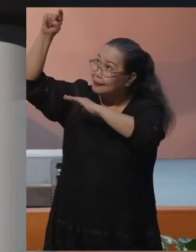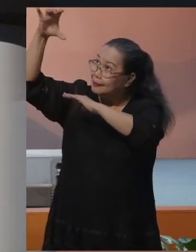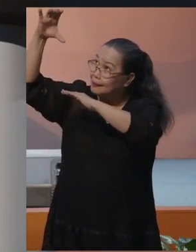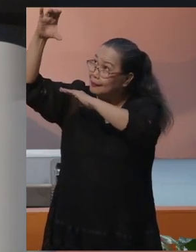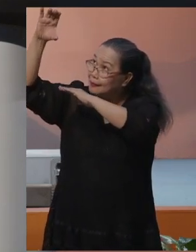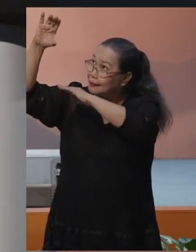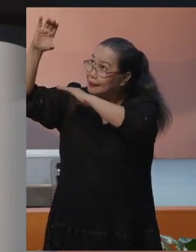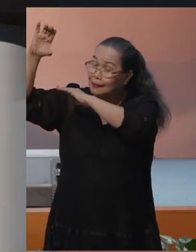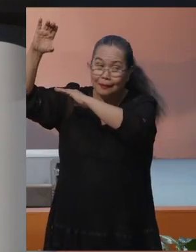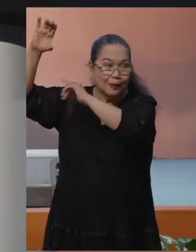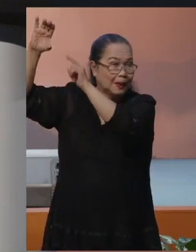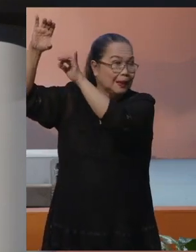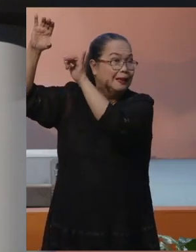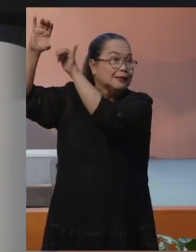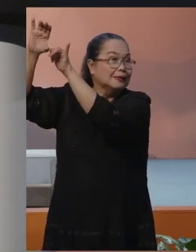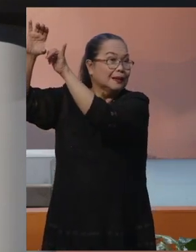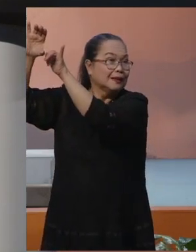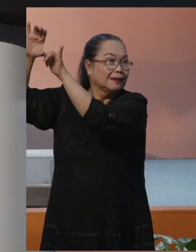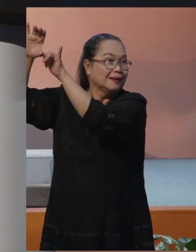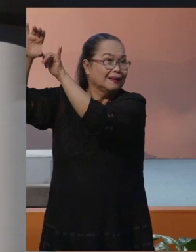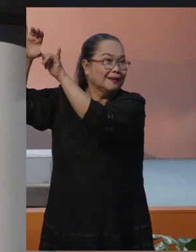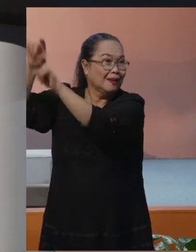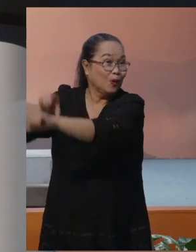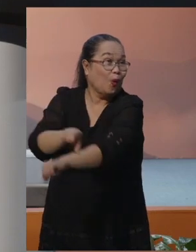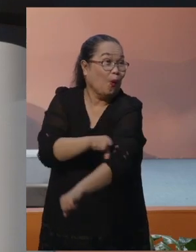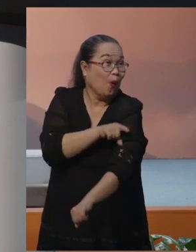ba pahabain mo ang araw na ito?